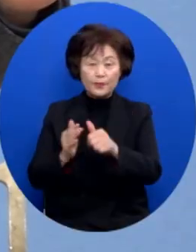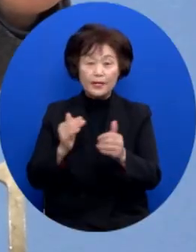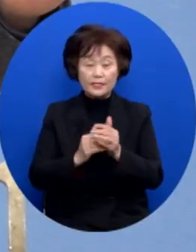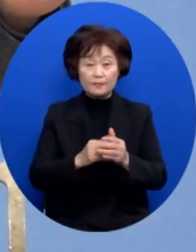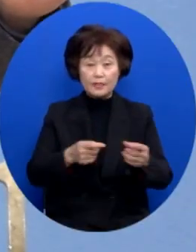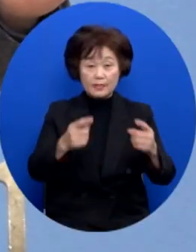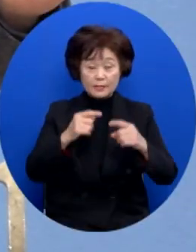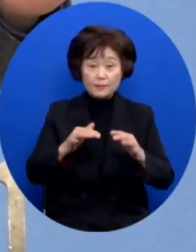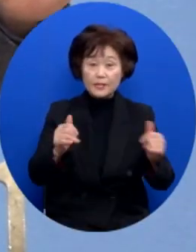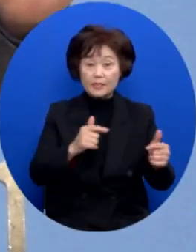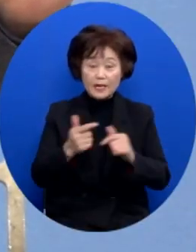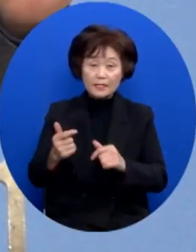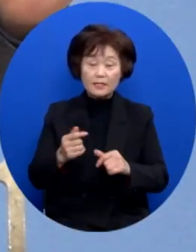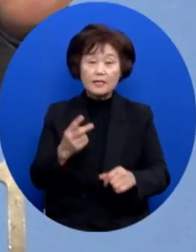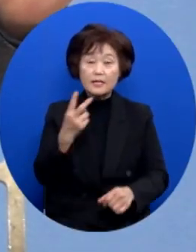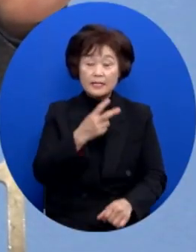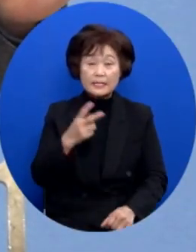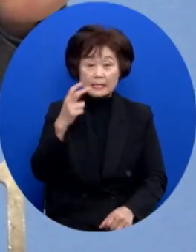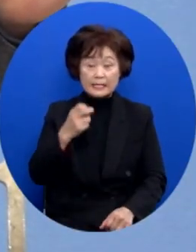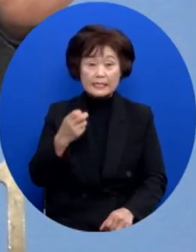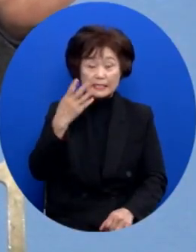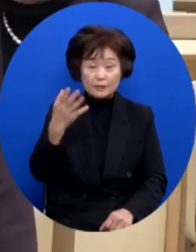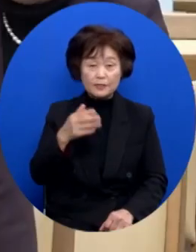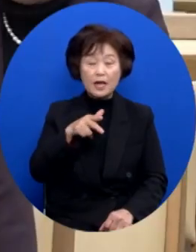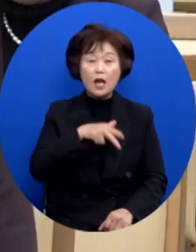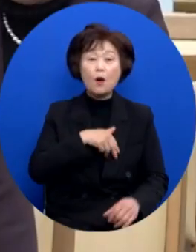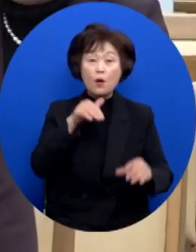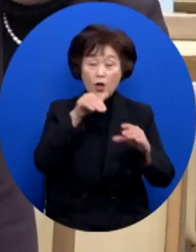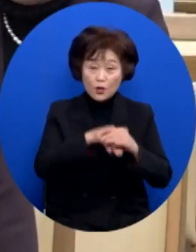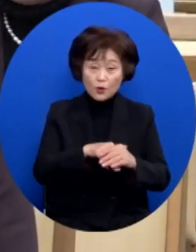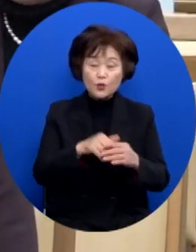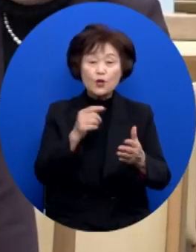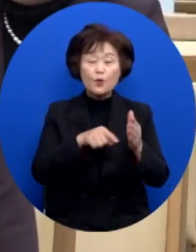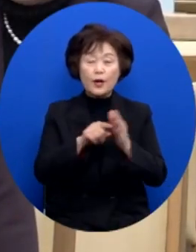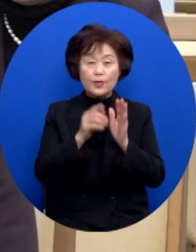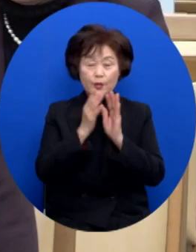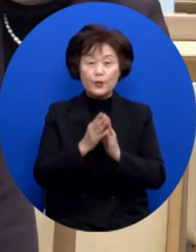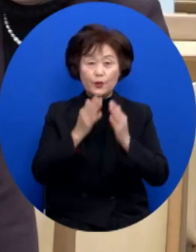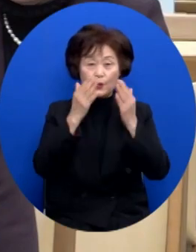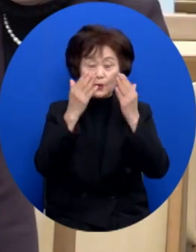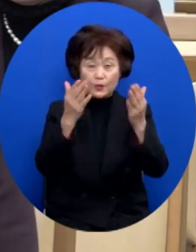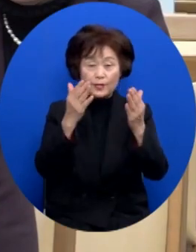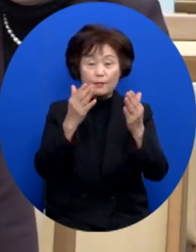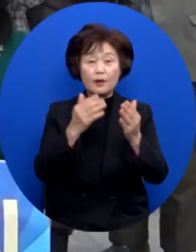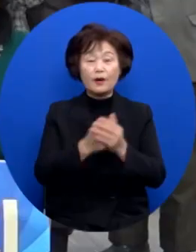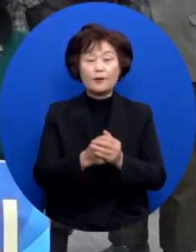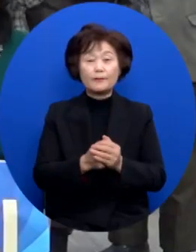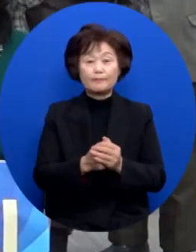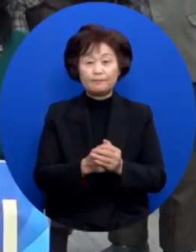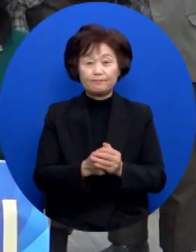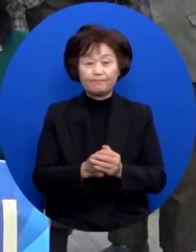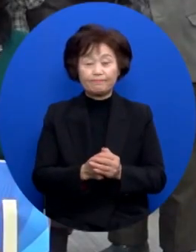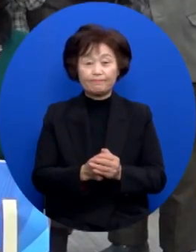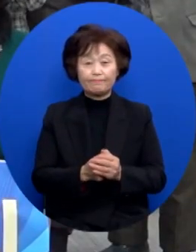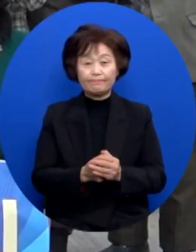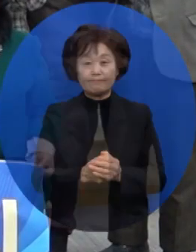2024년 총회를 위해 기도하며 기하성 신수동 측 증경 총회장 유영희 목사의 축도로 마무리했습니다.